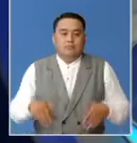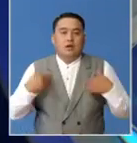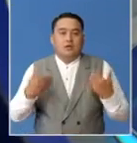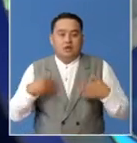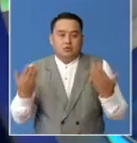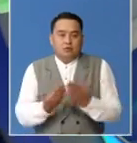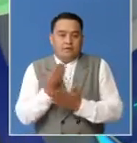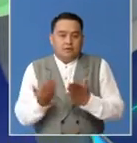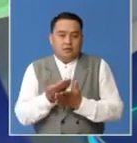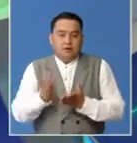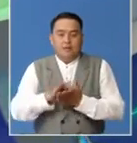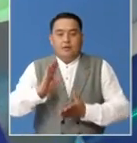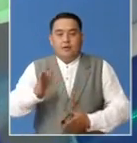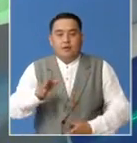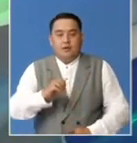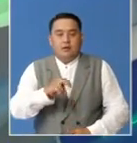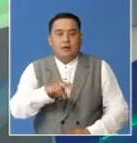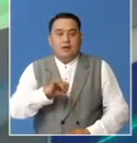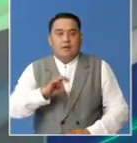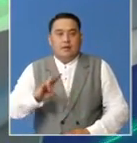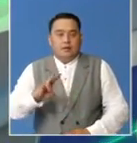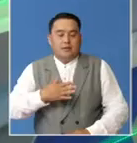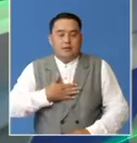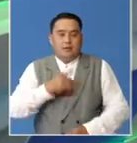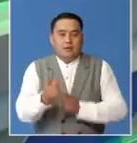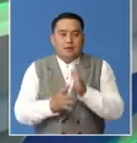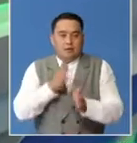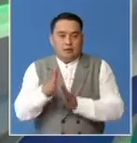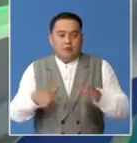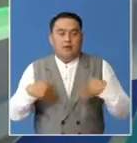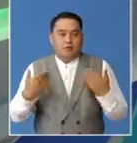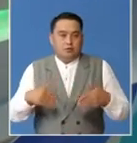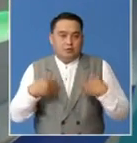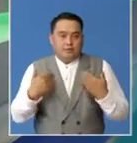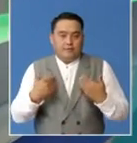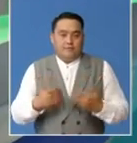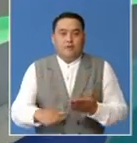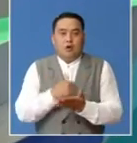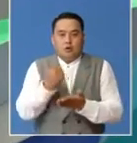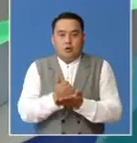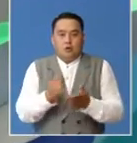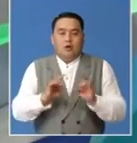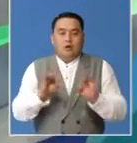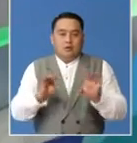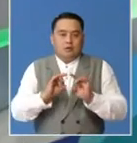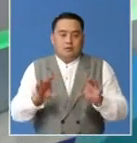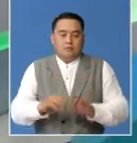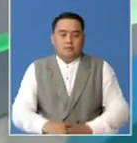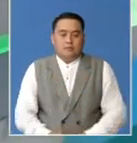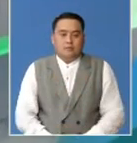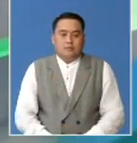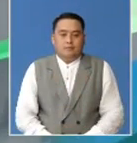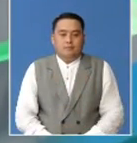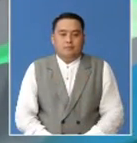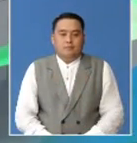Здравствуйте, вы смотрите новости на телеканале ЖТСУ, в студии Лиман Раймбеков и сурдоперевод Марата Жумабекова. И в начале выпуска коротко о